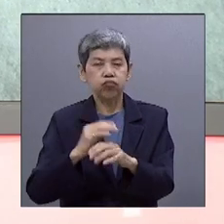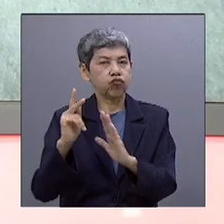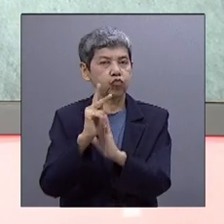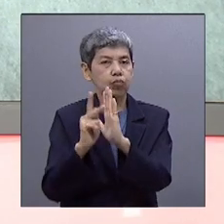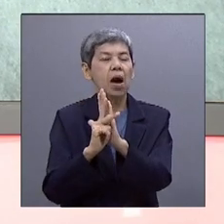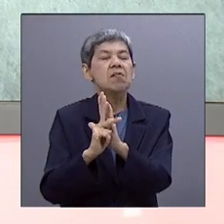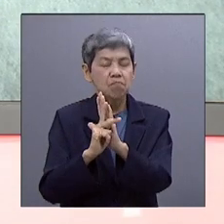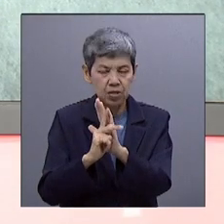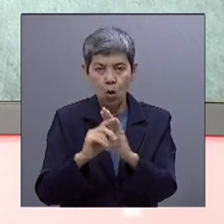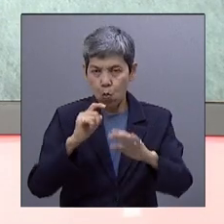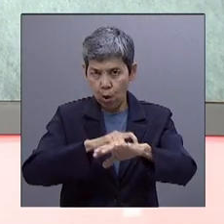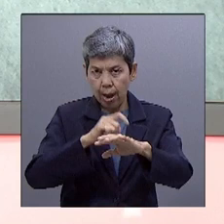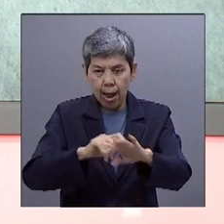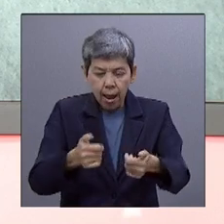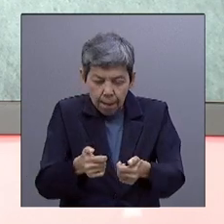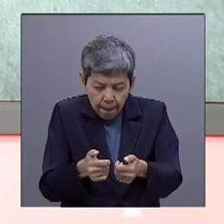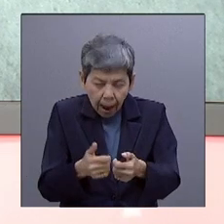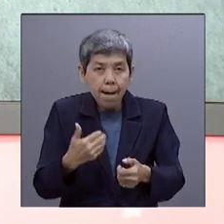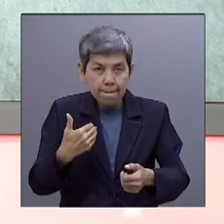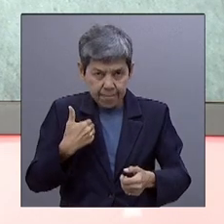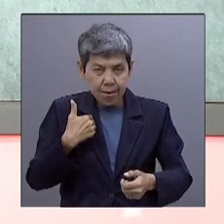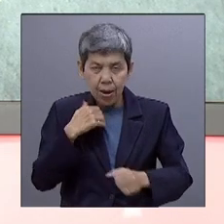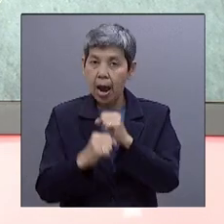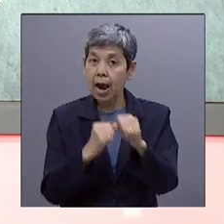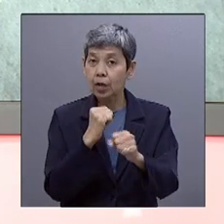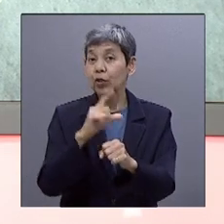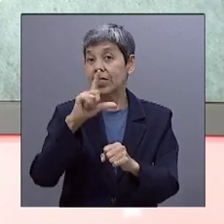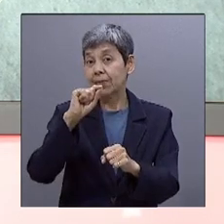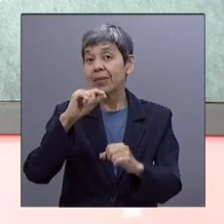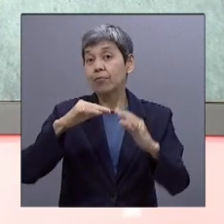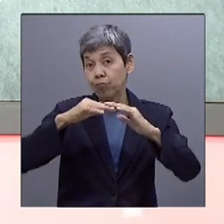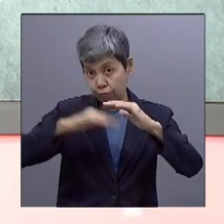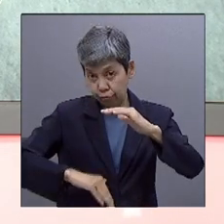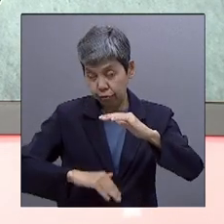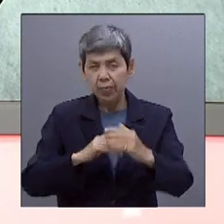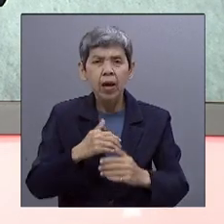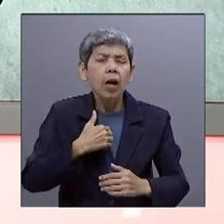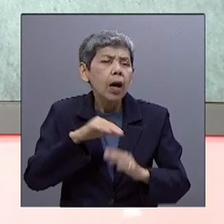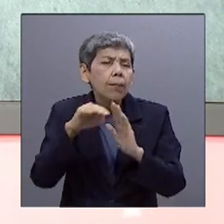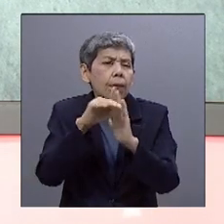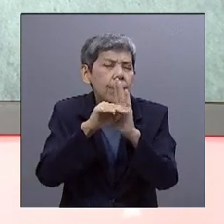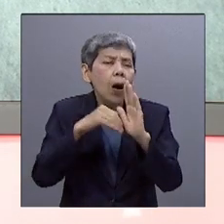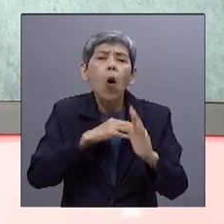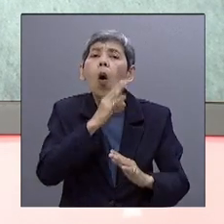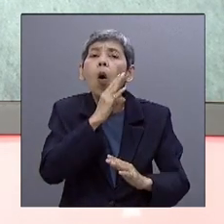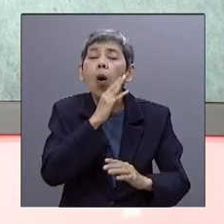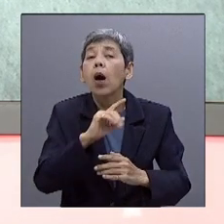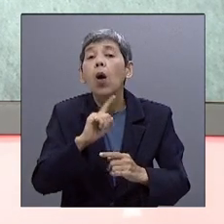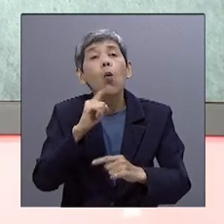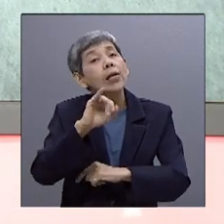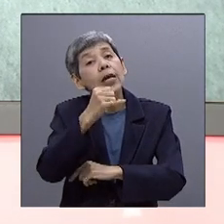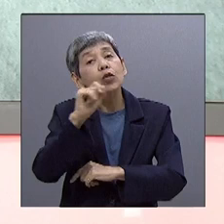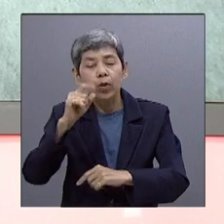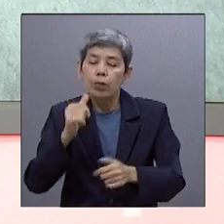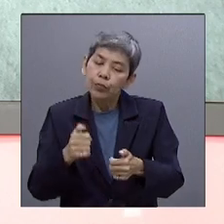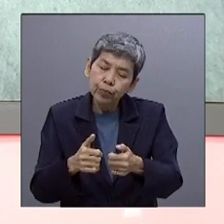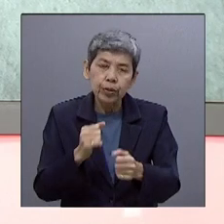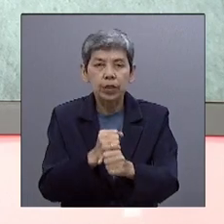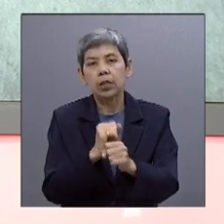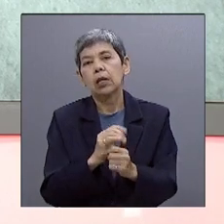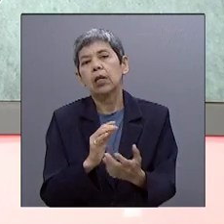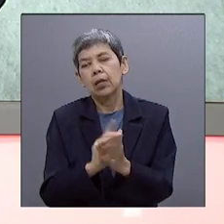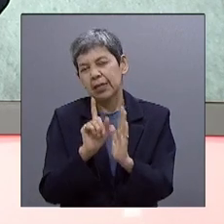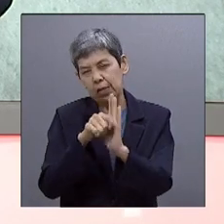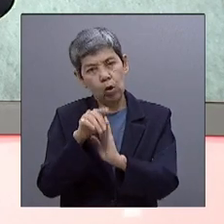กำหนดเวลาเล่นวีดีโอเกมของเยาวชนอายุต่ำกว่า 20ปีโดยกำหนดว่าถ้าเป็นวันธรรมดาจะเล่นเกมได้แค่ 60